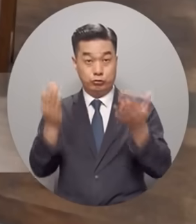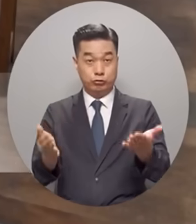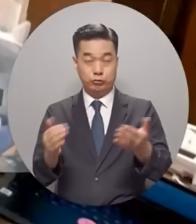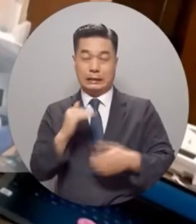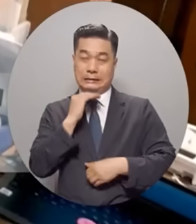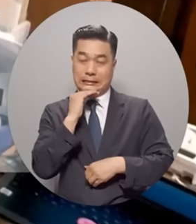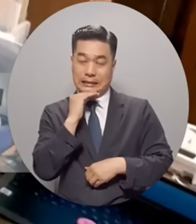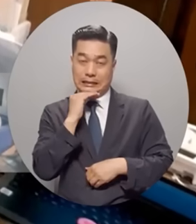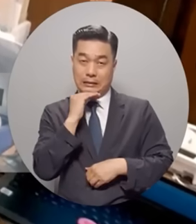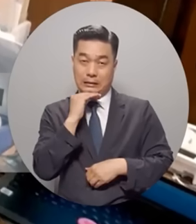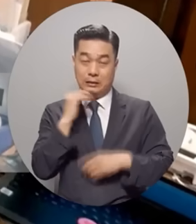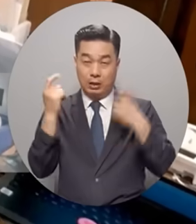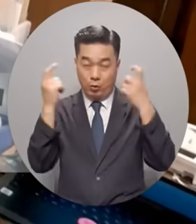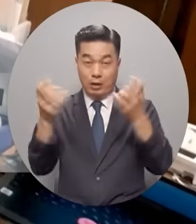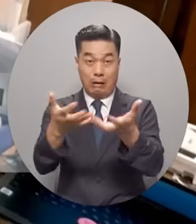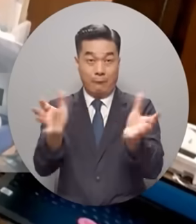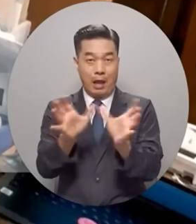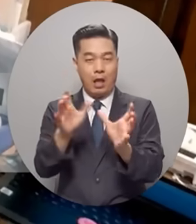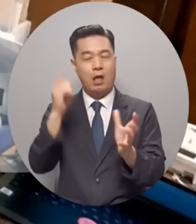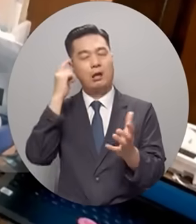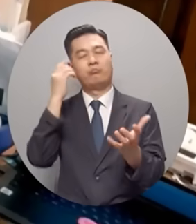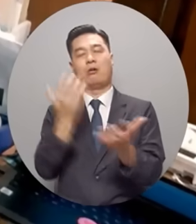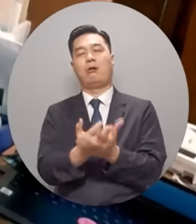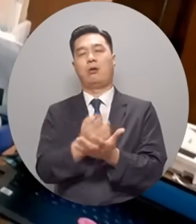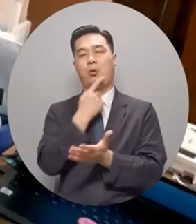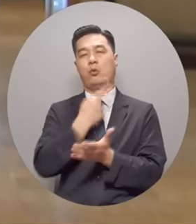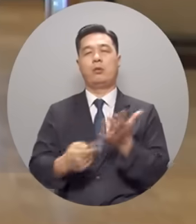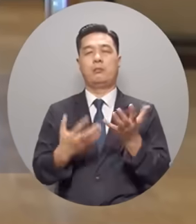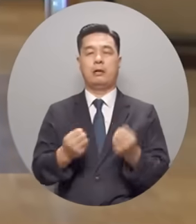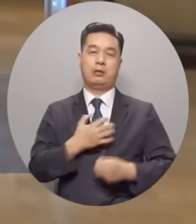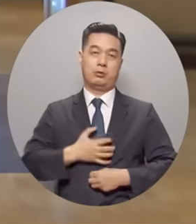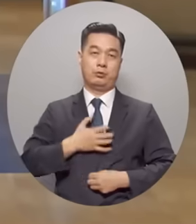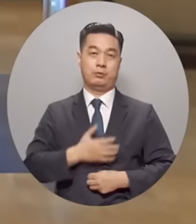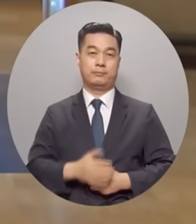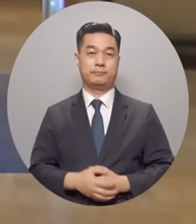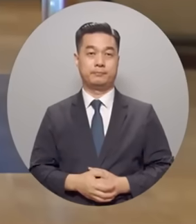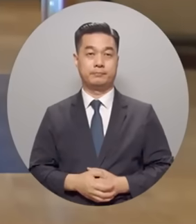기대했던 관광업계는 타격이 불가피한 상황입니다.